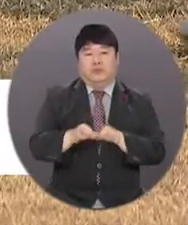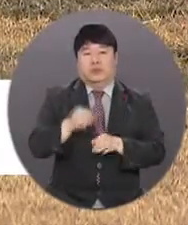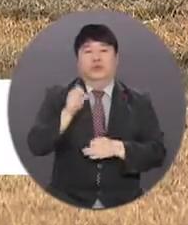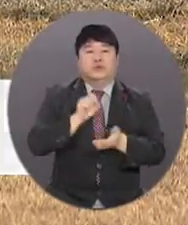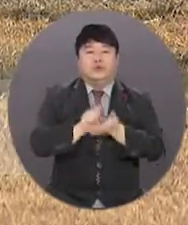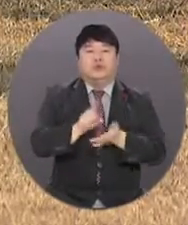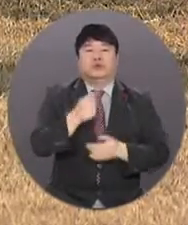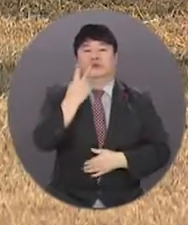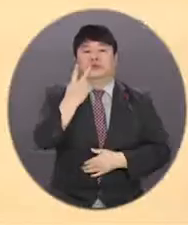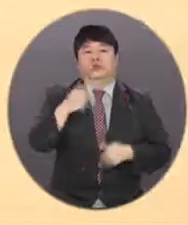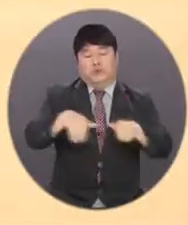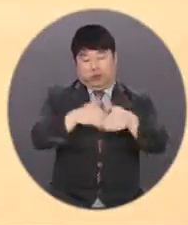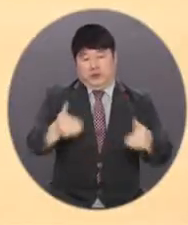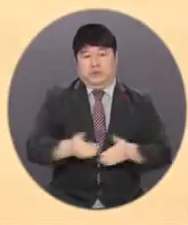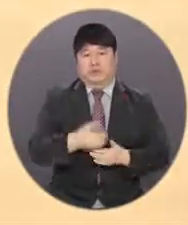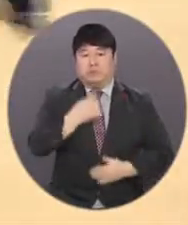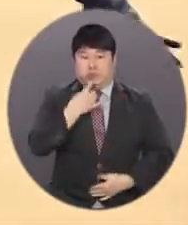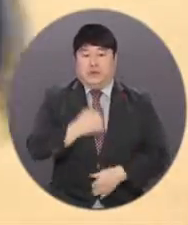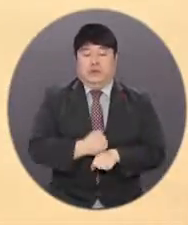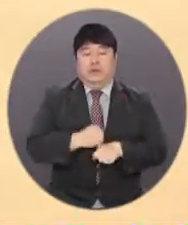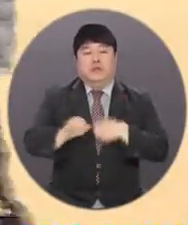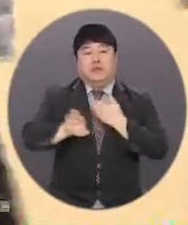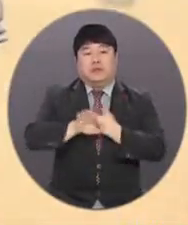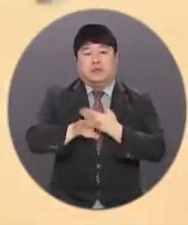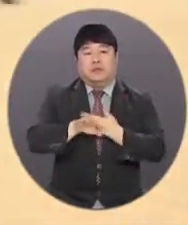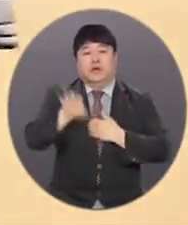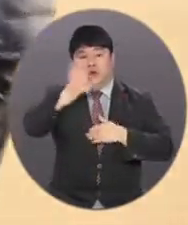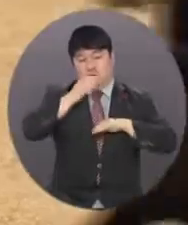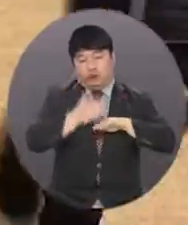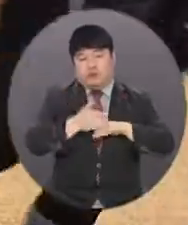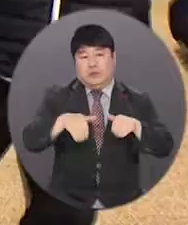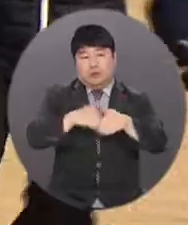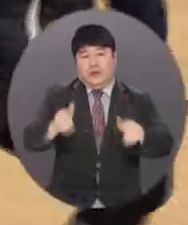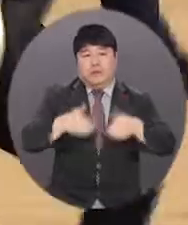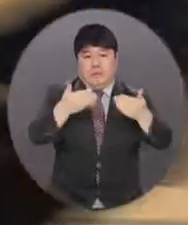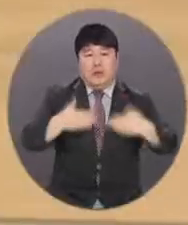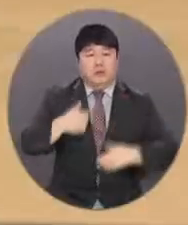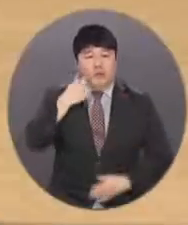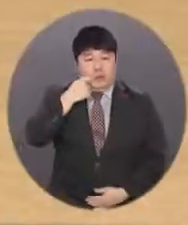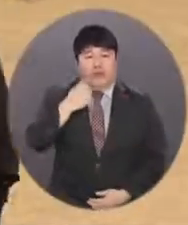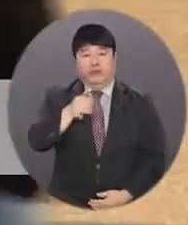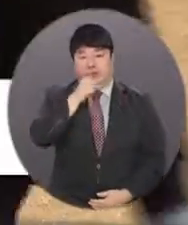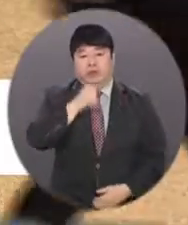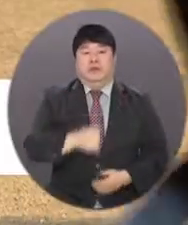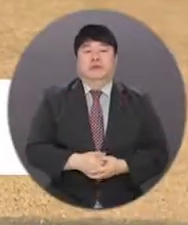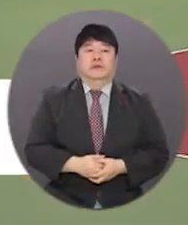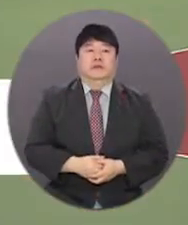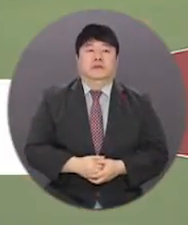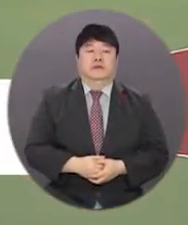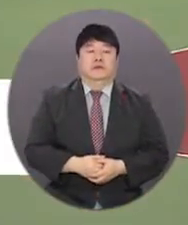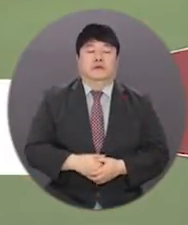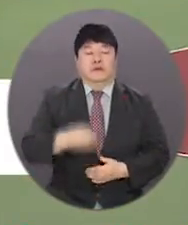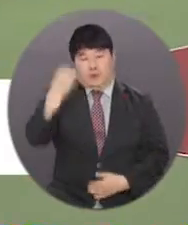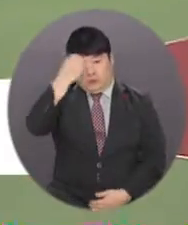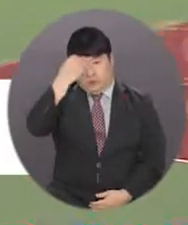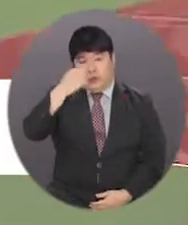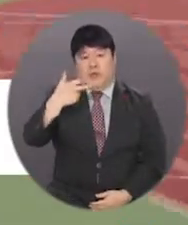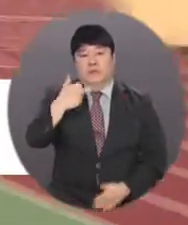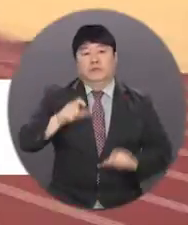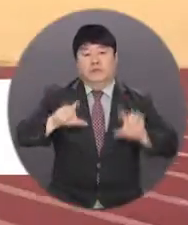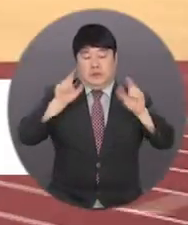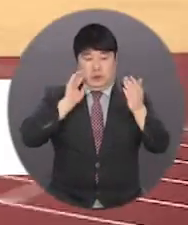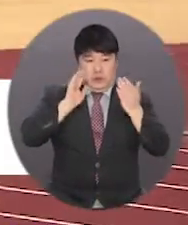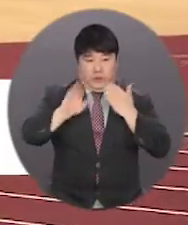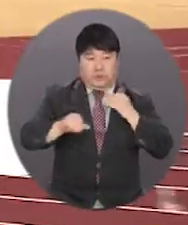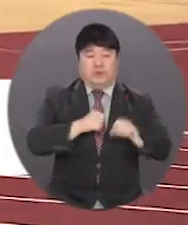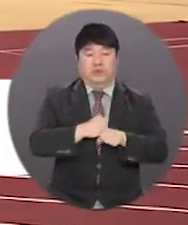두 곳에 불과합니다. 다른 전지훈련팀은 아예 받지 못하고 있습니다. 공군은 오는 17일